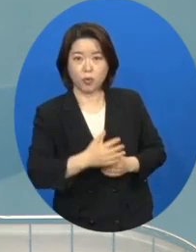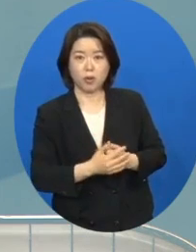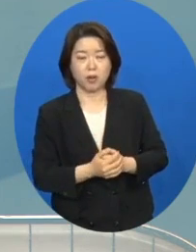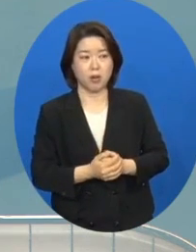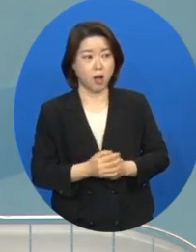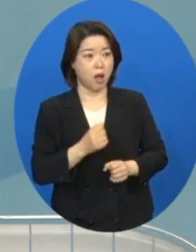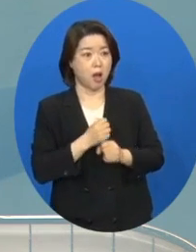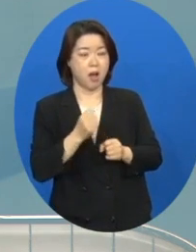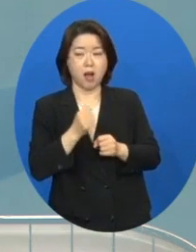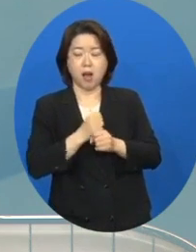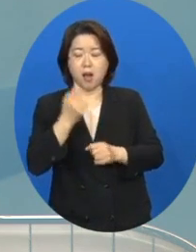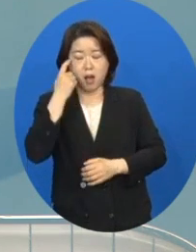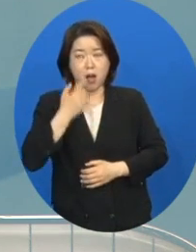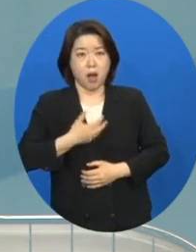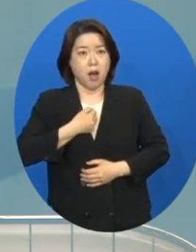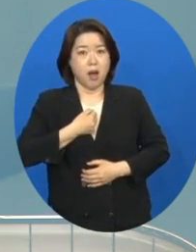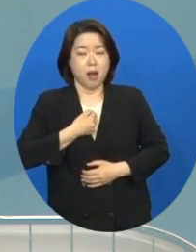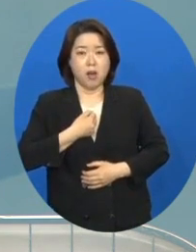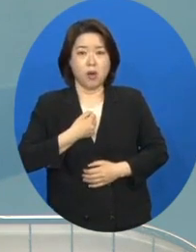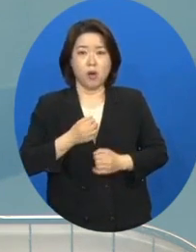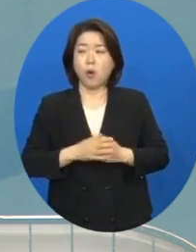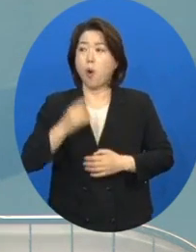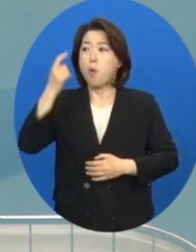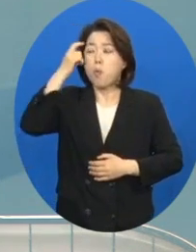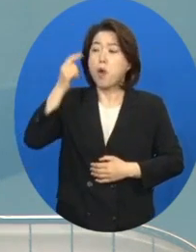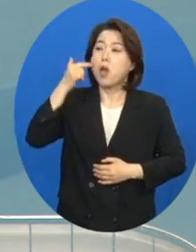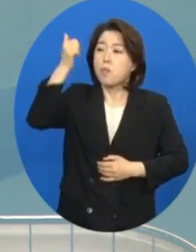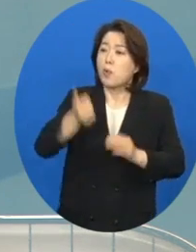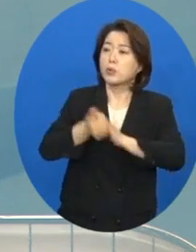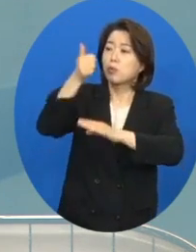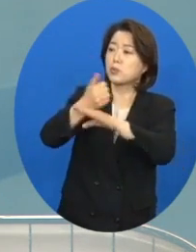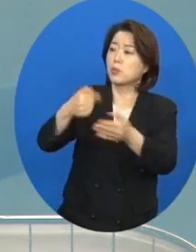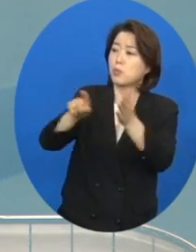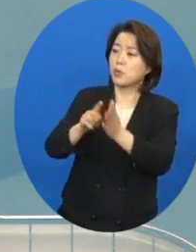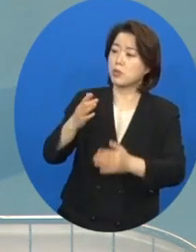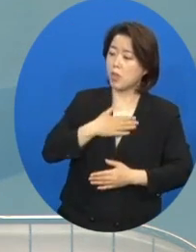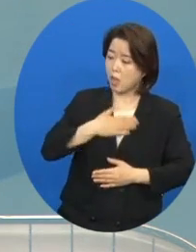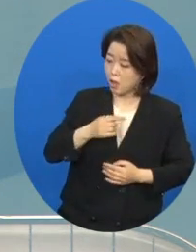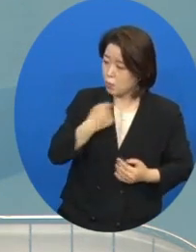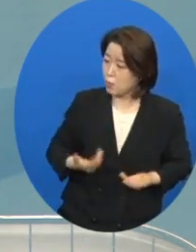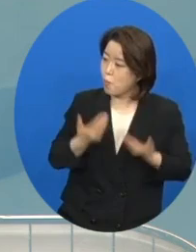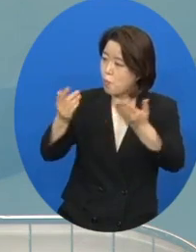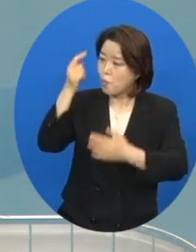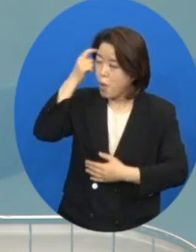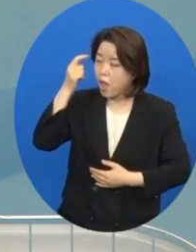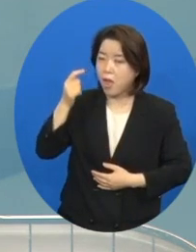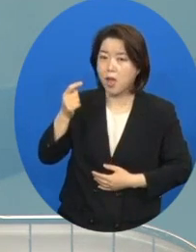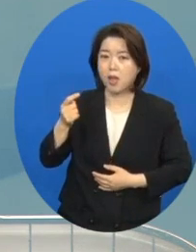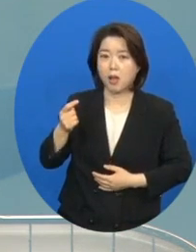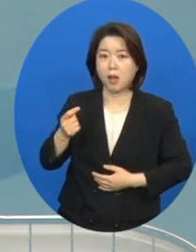너무 당황스럽더라고요. 왜 우리가 목사님 성공을 위해서 희생해야 됩니까?